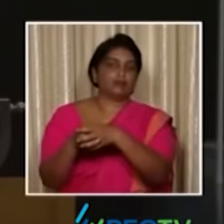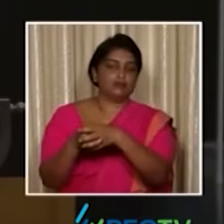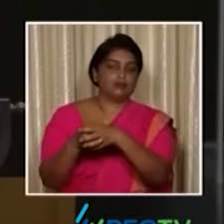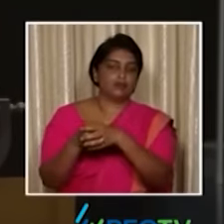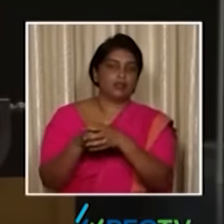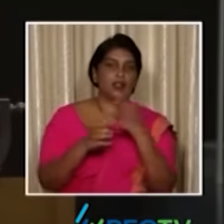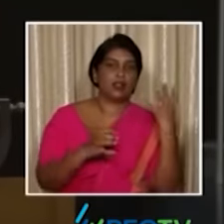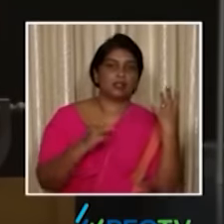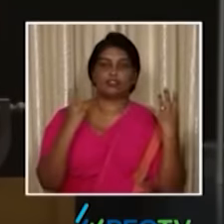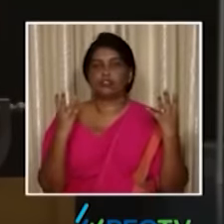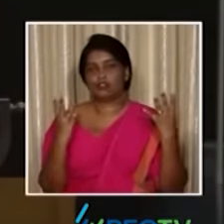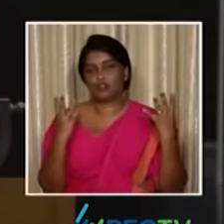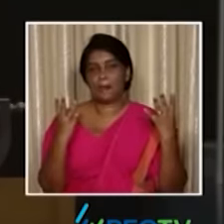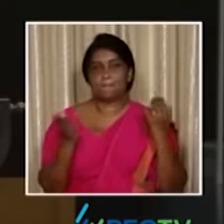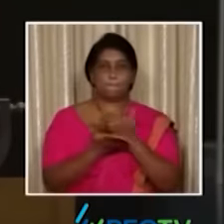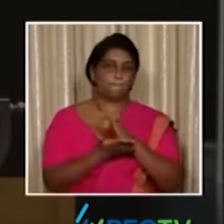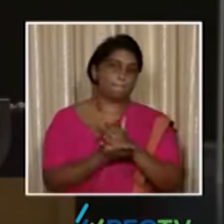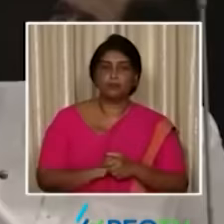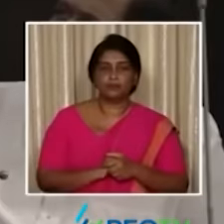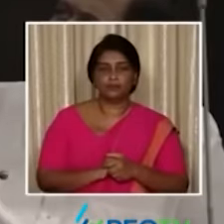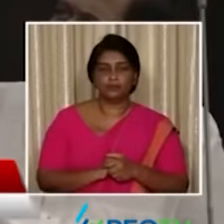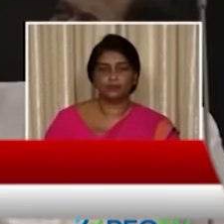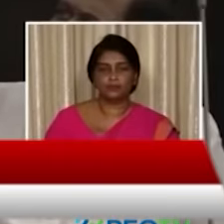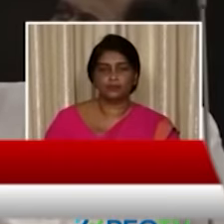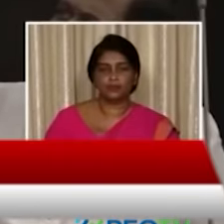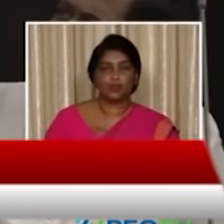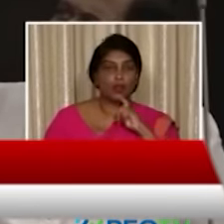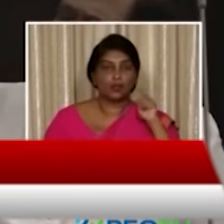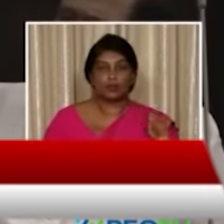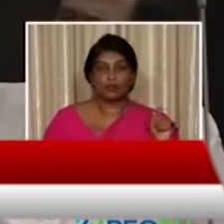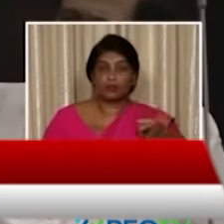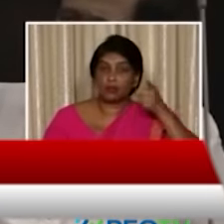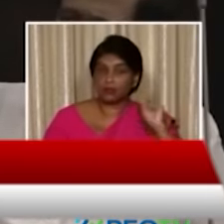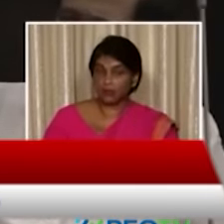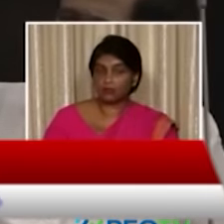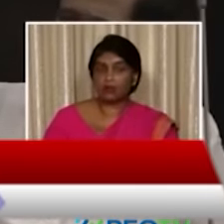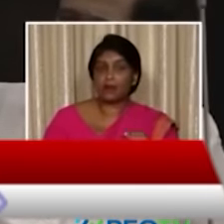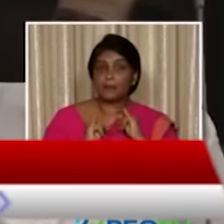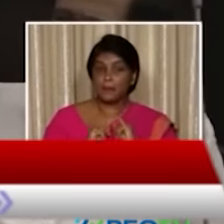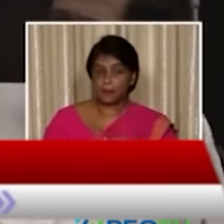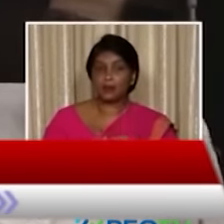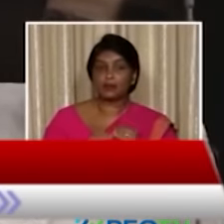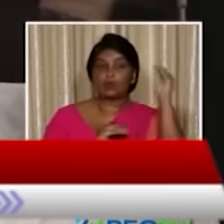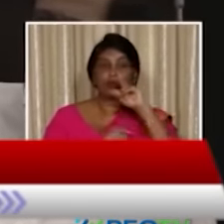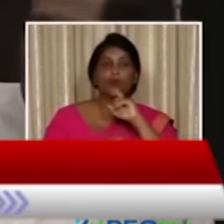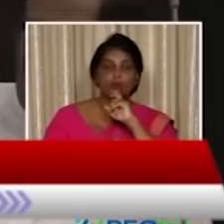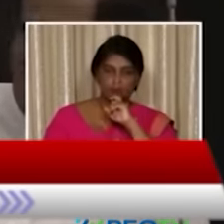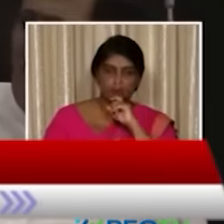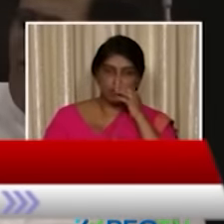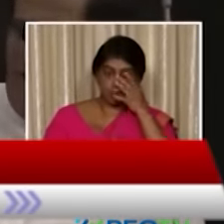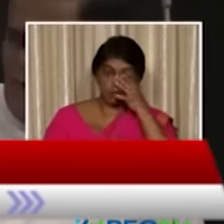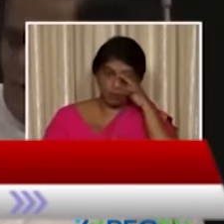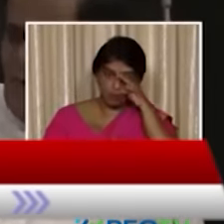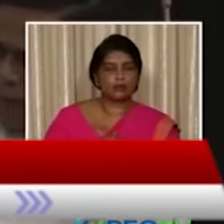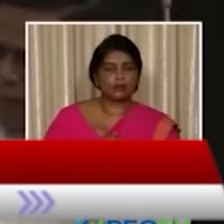ඒක 4:3 යනවා. එතන බෙදිලා තමයි මේ තීරණය ගත්තේ. මහේස්ත්‍රාත් උසාවිය දෙර තීන්දුව බැරිද වෙනස් කරන්න ඉටි හෙළ උසාවියගේ මේ වගේ